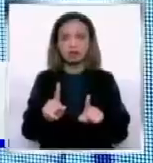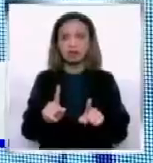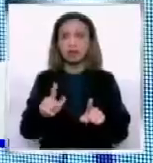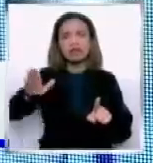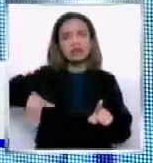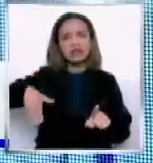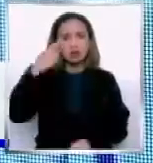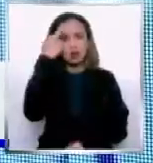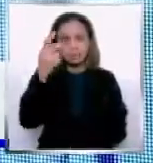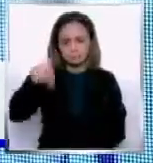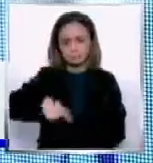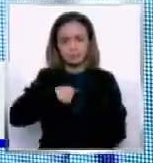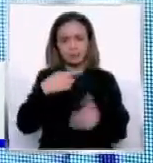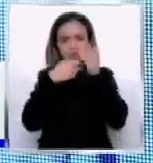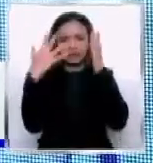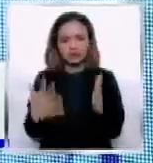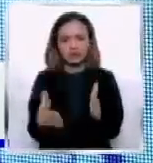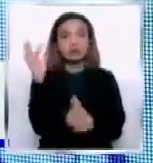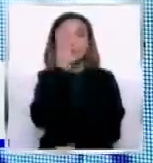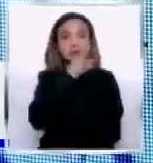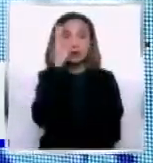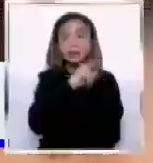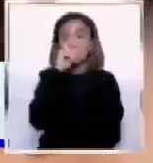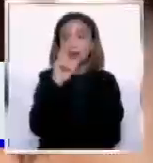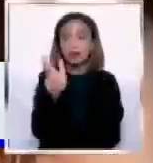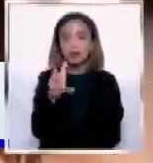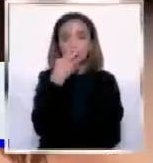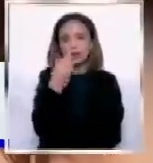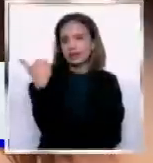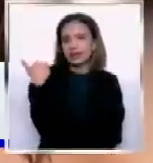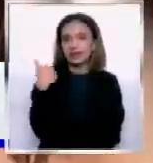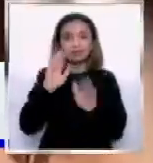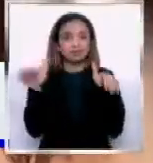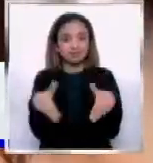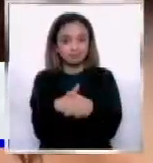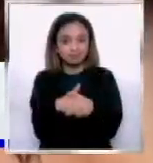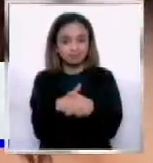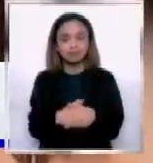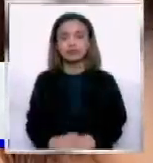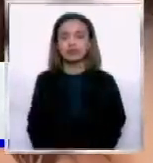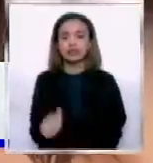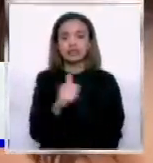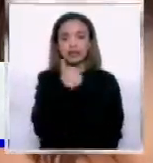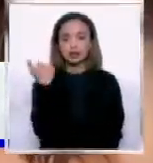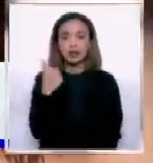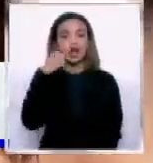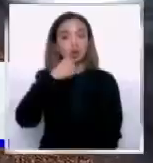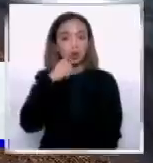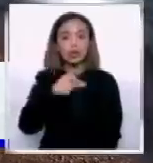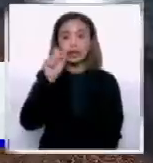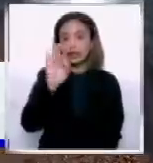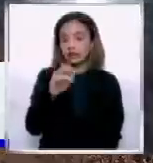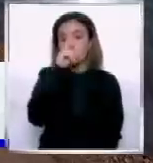Filipinas in their 30s na hindi pa nagsisettle down. Sa ibang babae, kapag umabot na ng 30